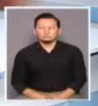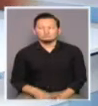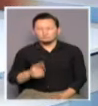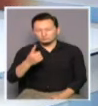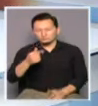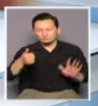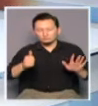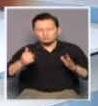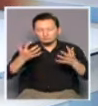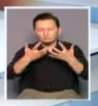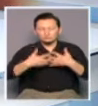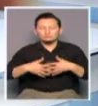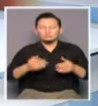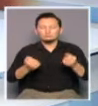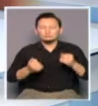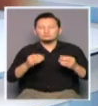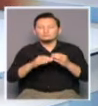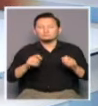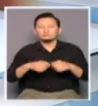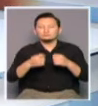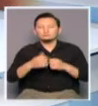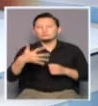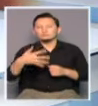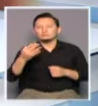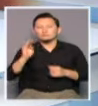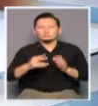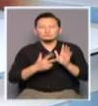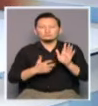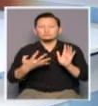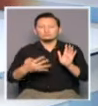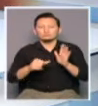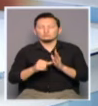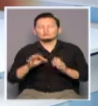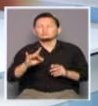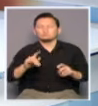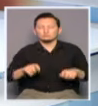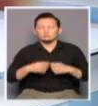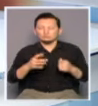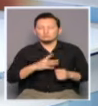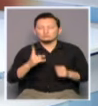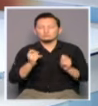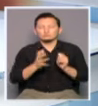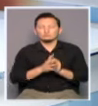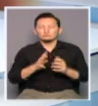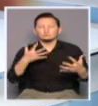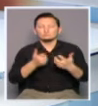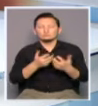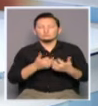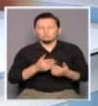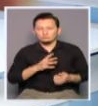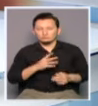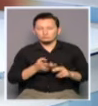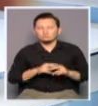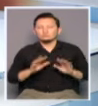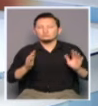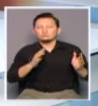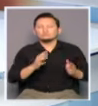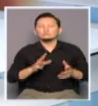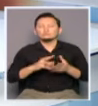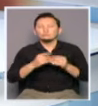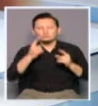Шылбасынан бері өңірімізде жол қозғалысы ерешесі 54846 рет бұзылған. 115 жол көлік апаты тіркелген. Қайғылы оқиғалардың